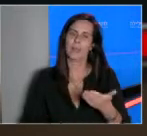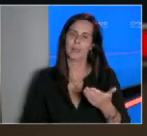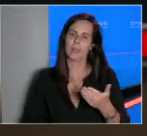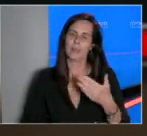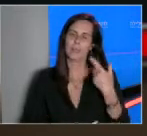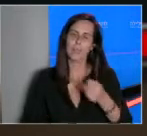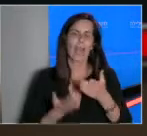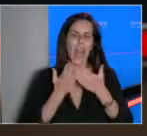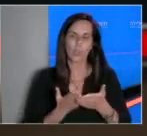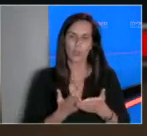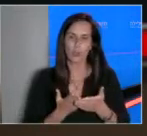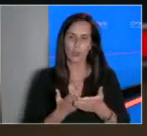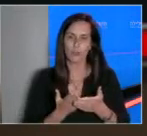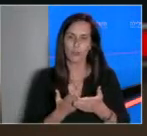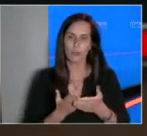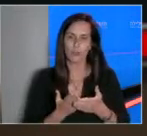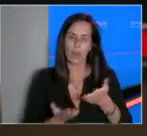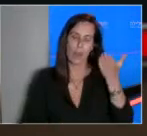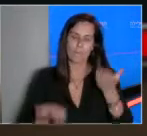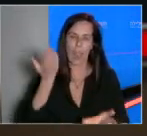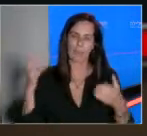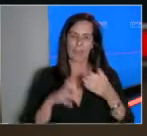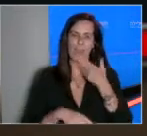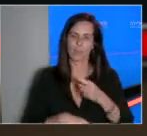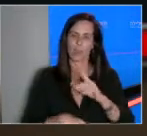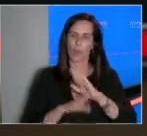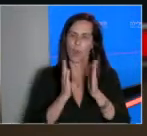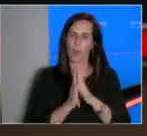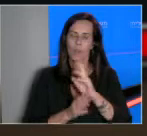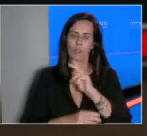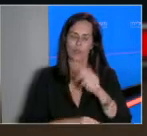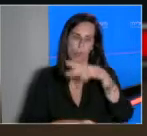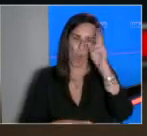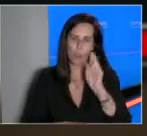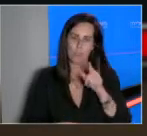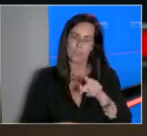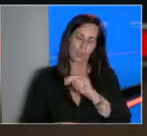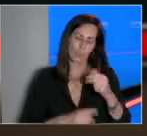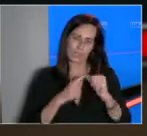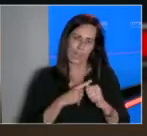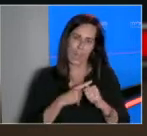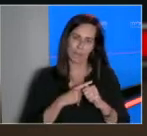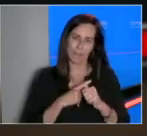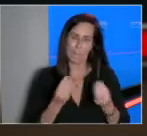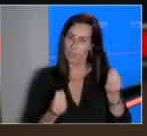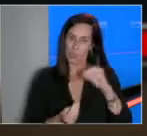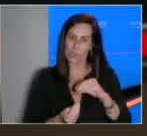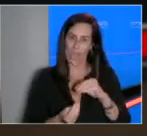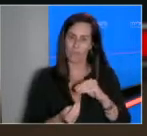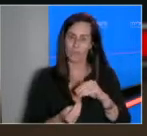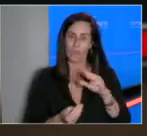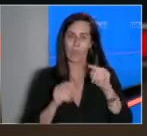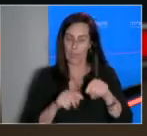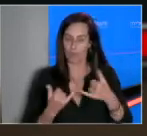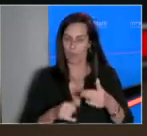לתת יד להעמקת הפערים בחברת הישראלית, כל הנושא של תשלומי הורים. זה נושא אחד. מעבר לזה, הגענו